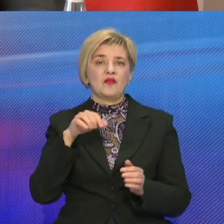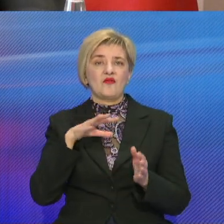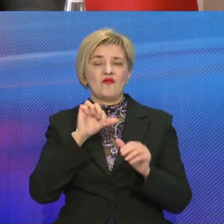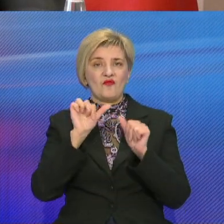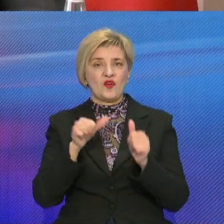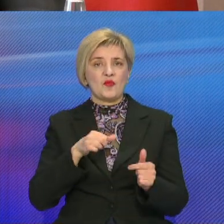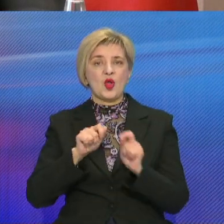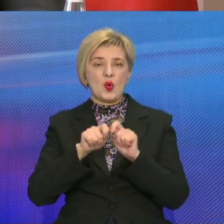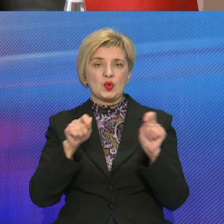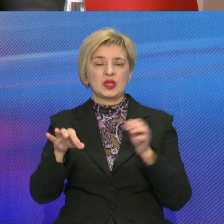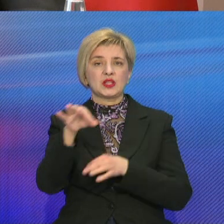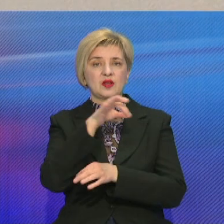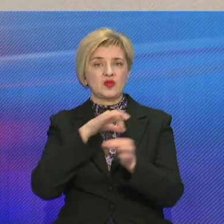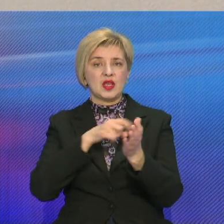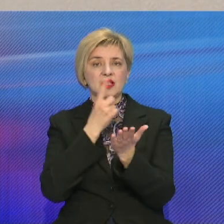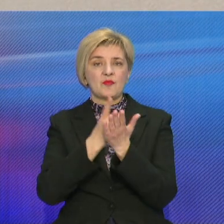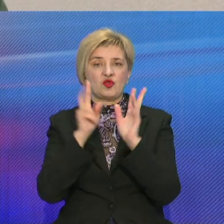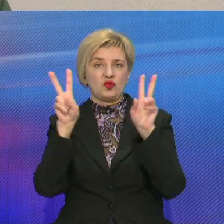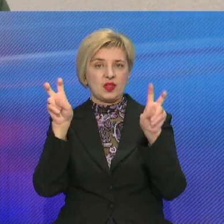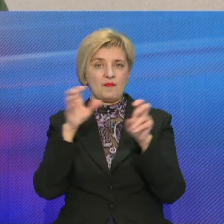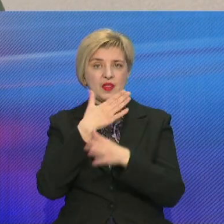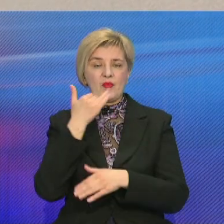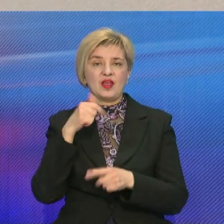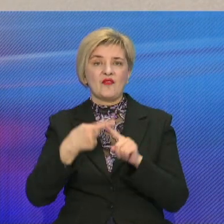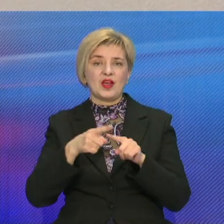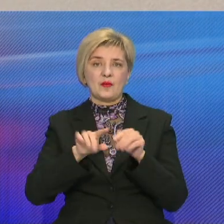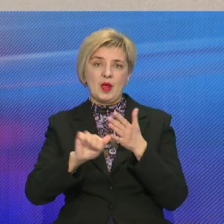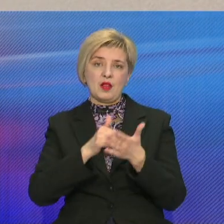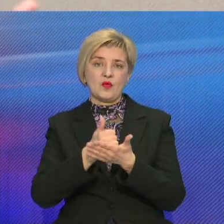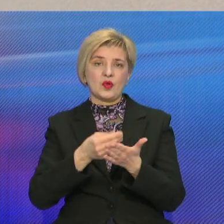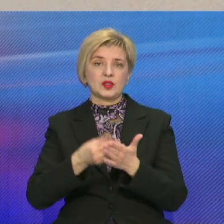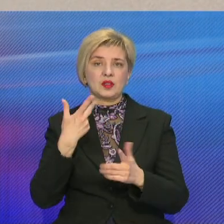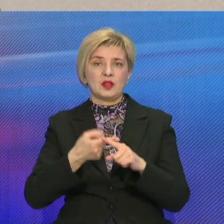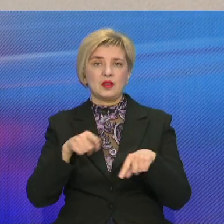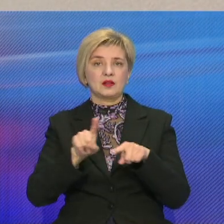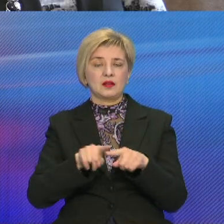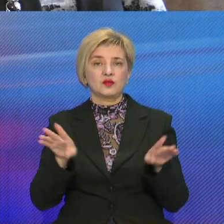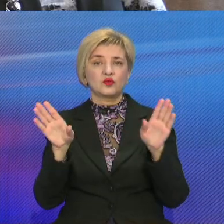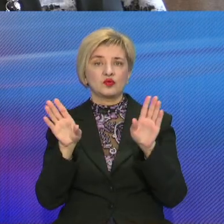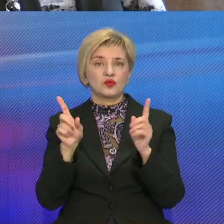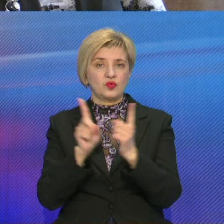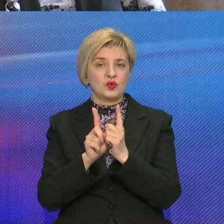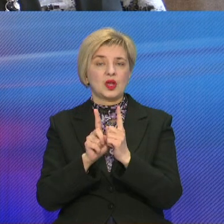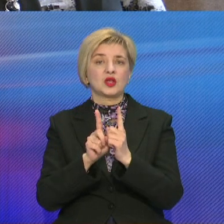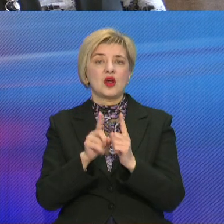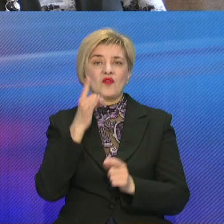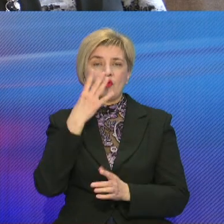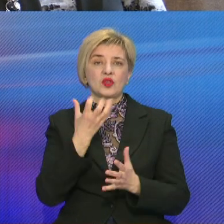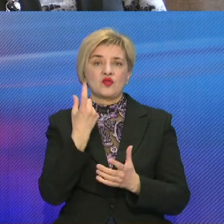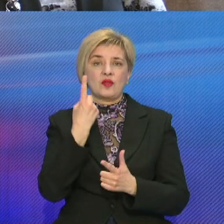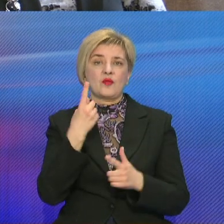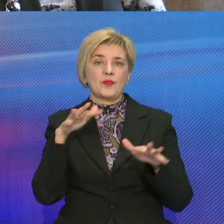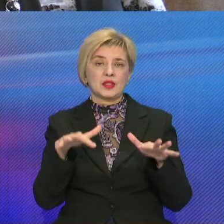открытых дискуссий. Забороненных тем нема, и у гэтым головная каштовность таких встреч. У Гродне еще одной пляцовкой для так